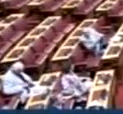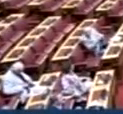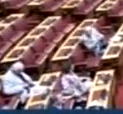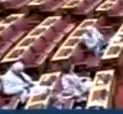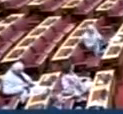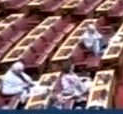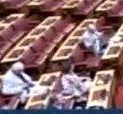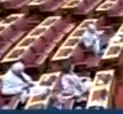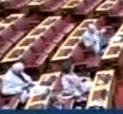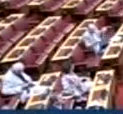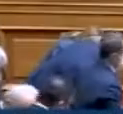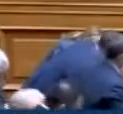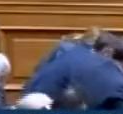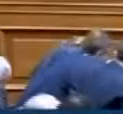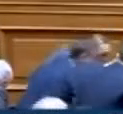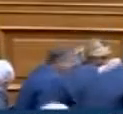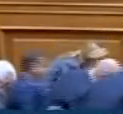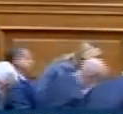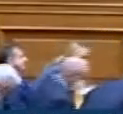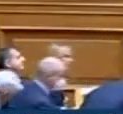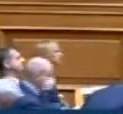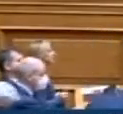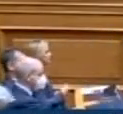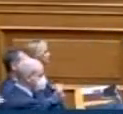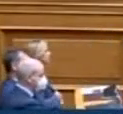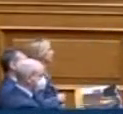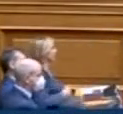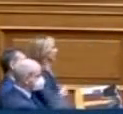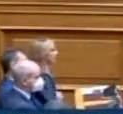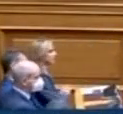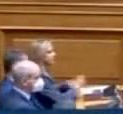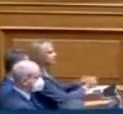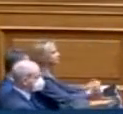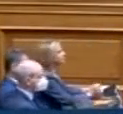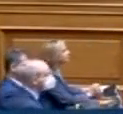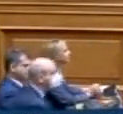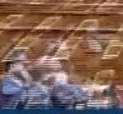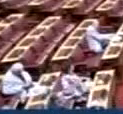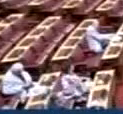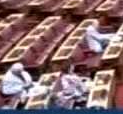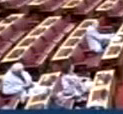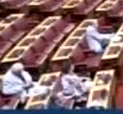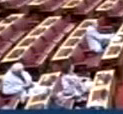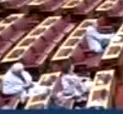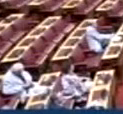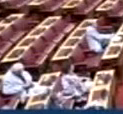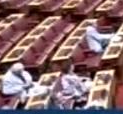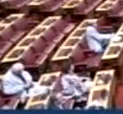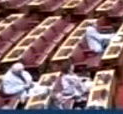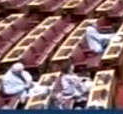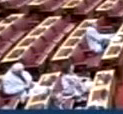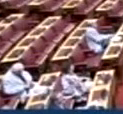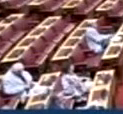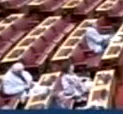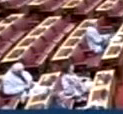ενεργειακή κρίση, τον πόλεμο, τα ελληνοτουρκικά. Λοιπόν, αλλά παρόλα αυτά, εμείς συνεχίζουμε την πορεία μας.